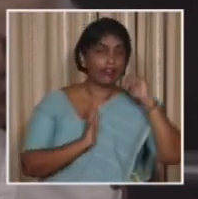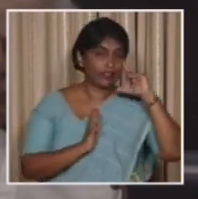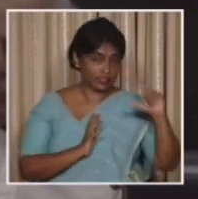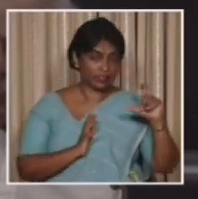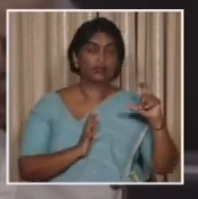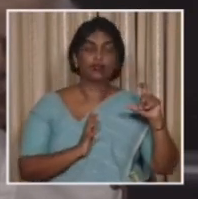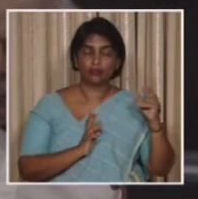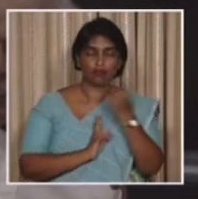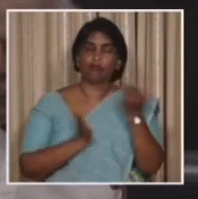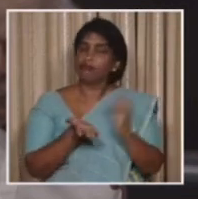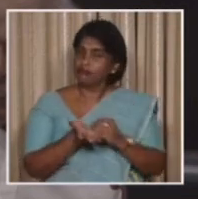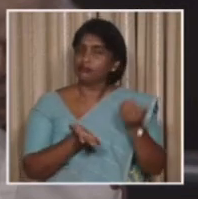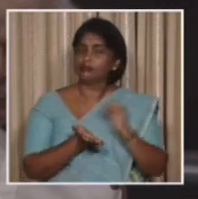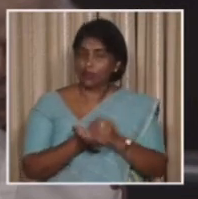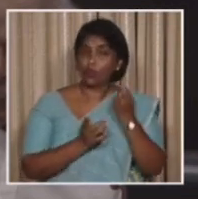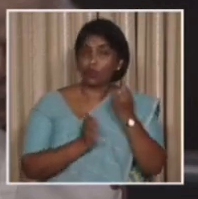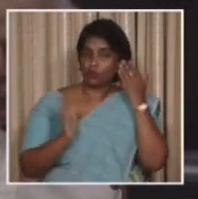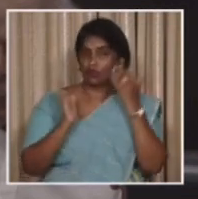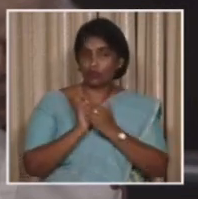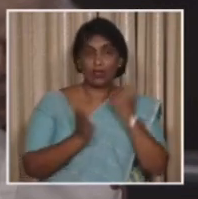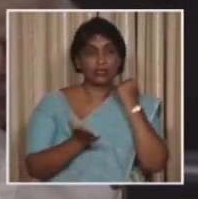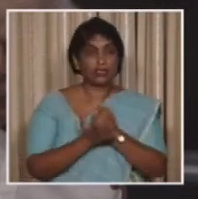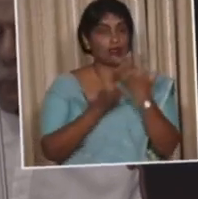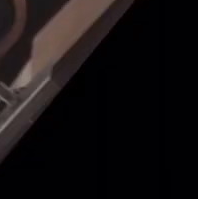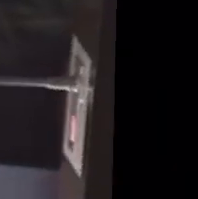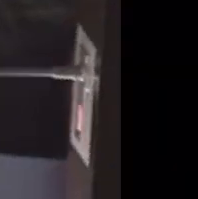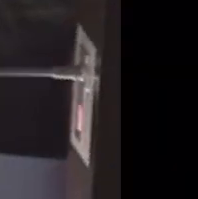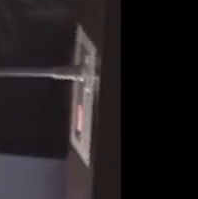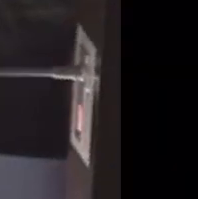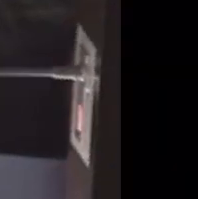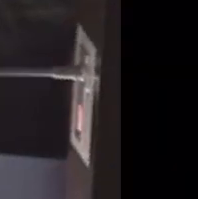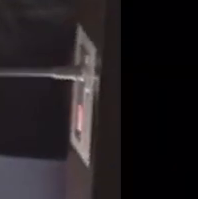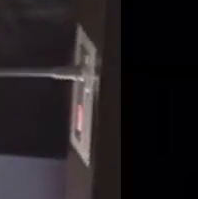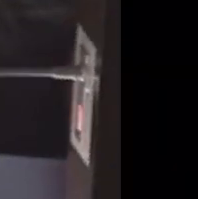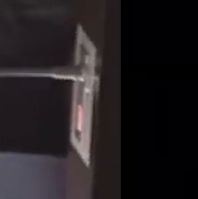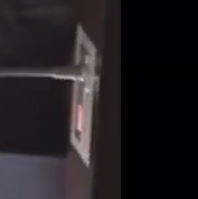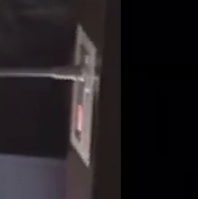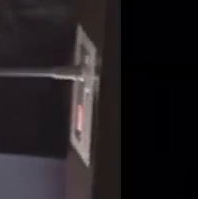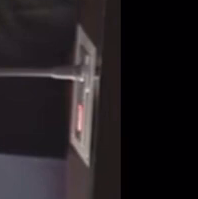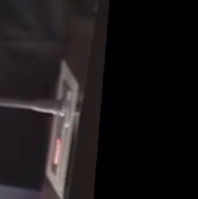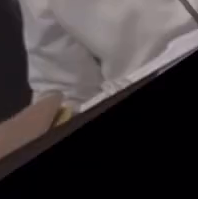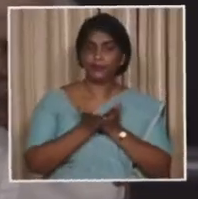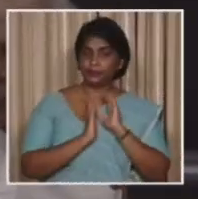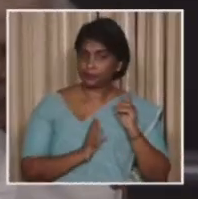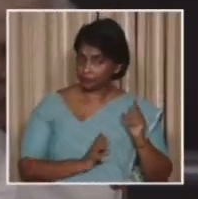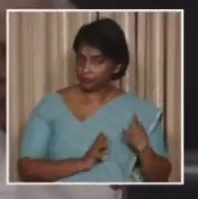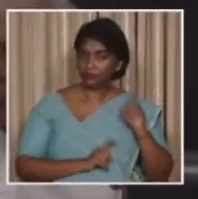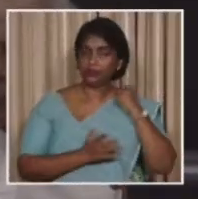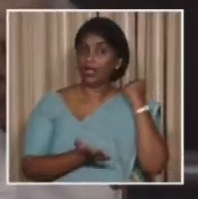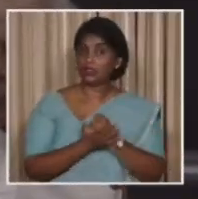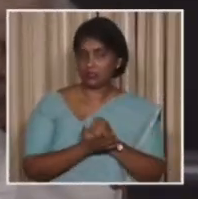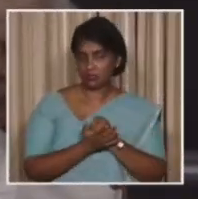සමග දිගින් දිට මූල්‍යකරණ සහතික ලබා ගැනීමට සාකච්ඡා කරනු ලැබුවා. ඉන්දියාවේ එම